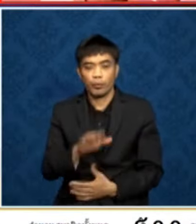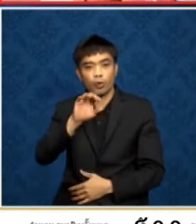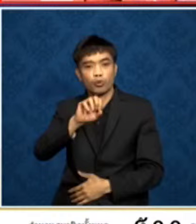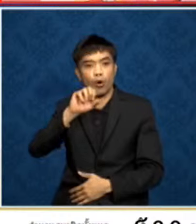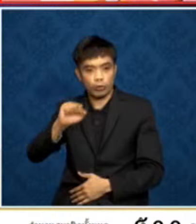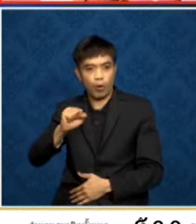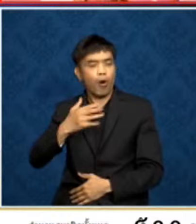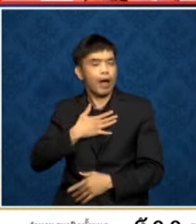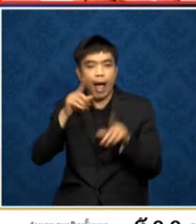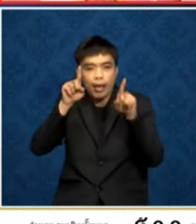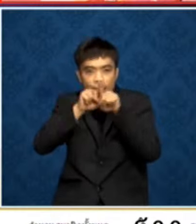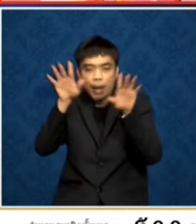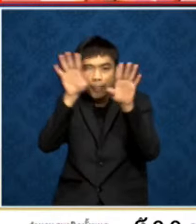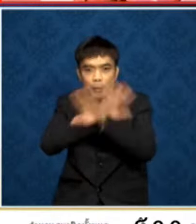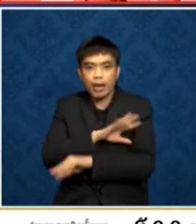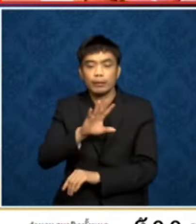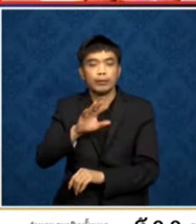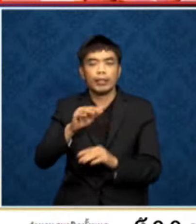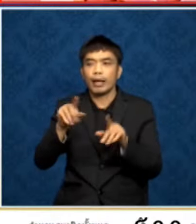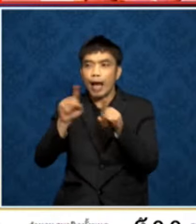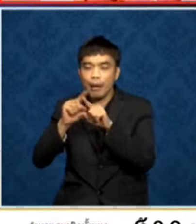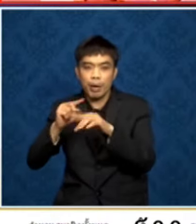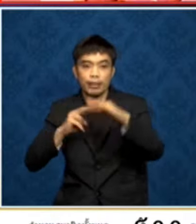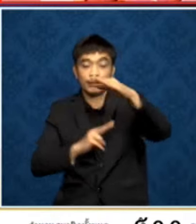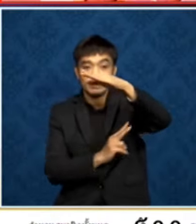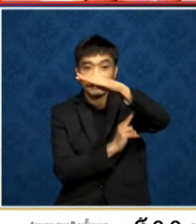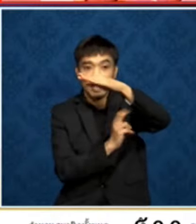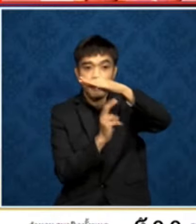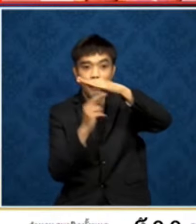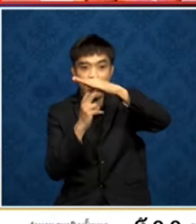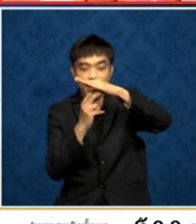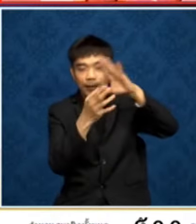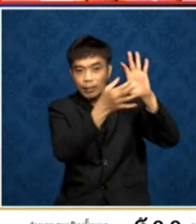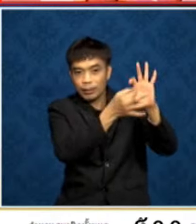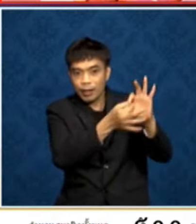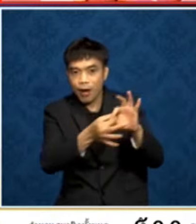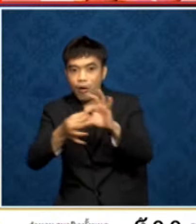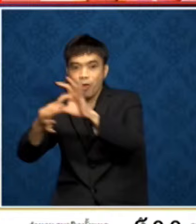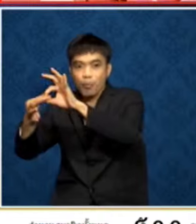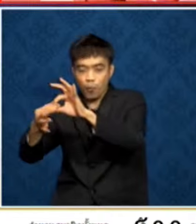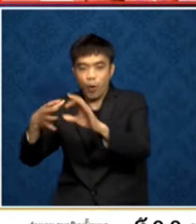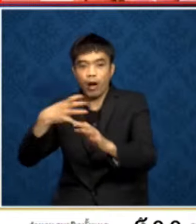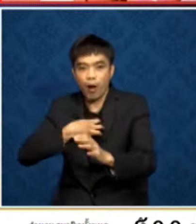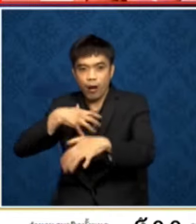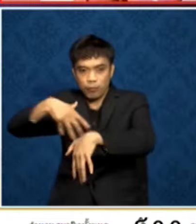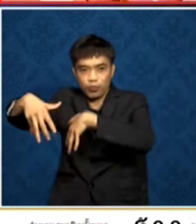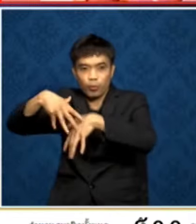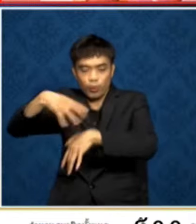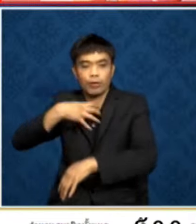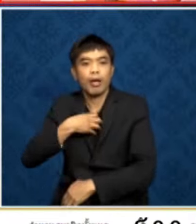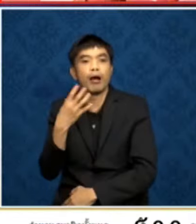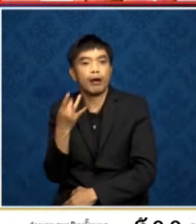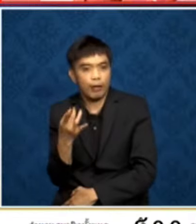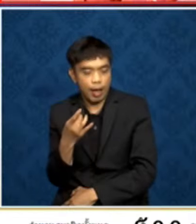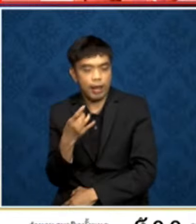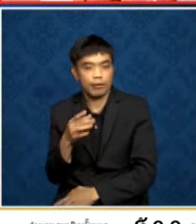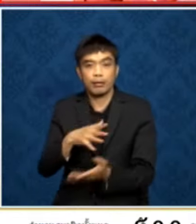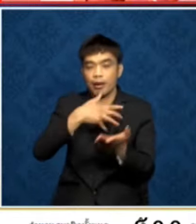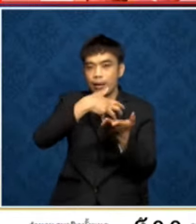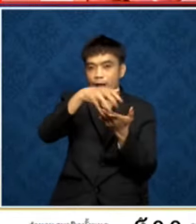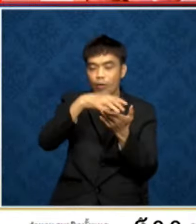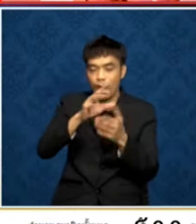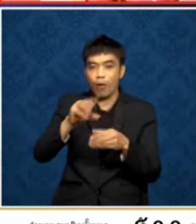ก็เปรียบเสมือนกับสะพานที่คอยเชื่อมความต้องการของประชาชนในพื้นที่และการแก้ไขปัญหาให้เกิด